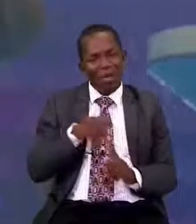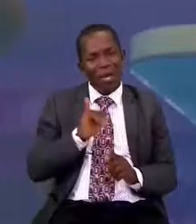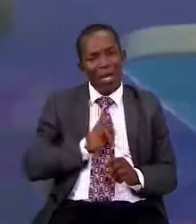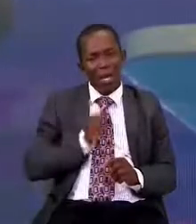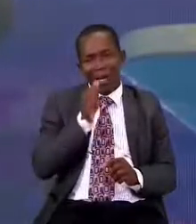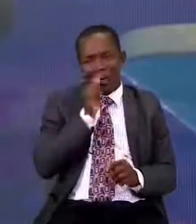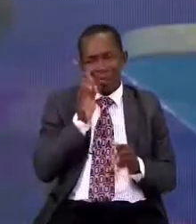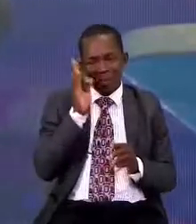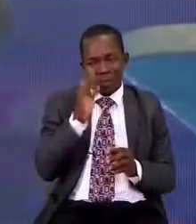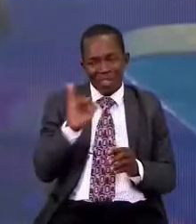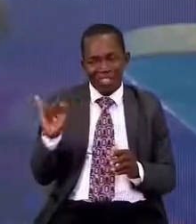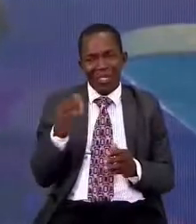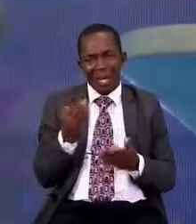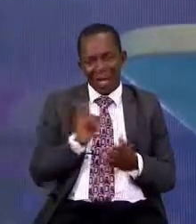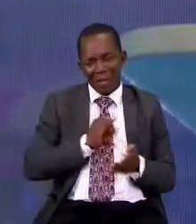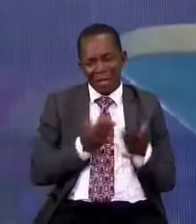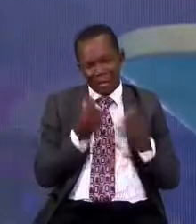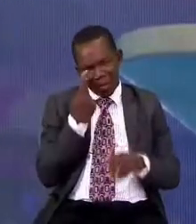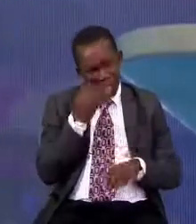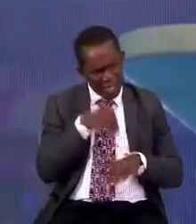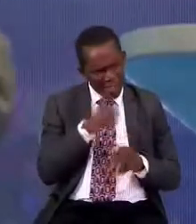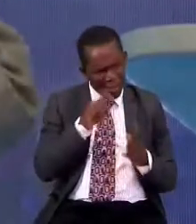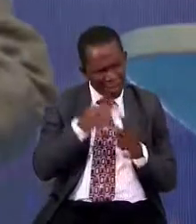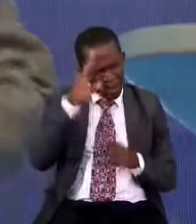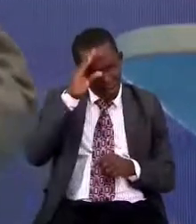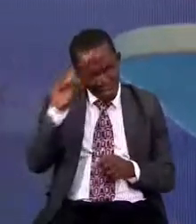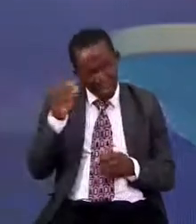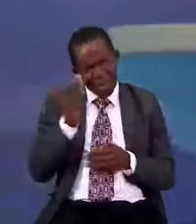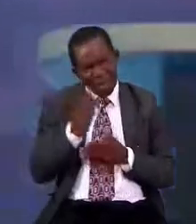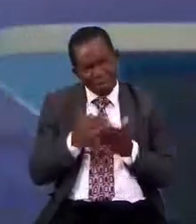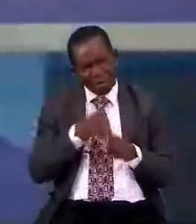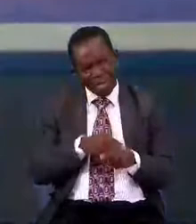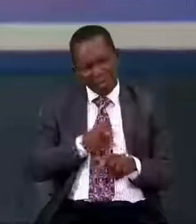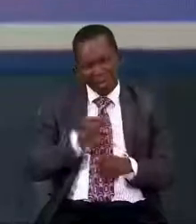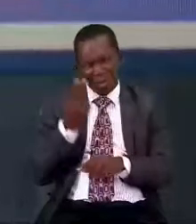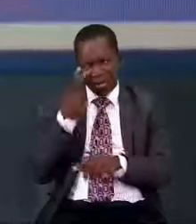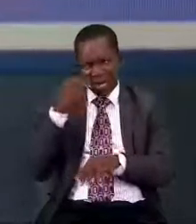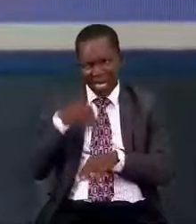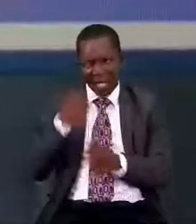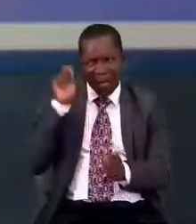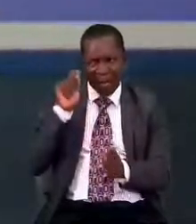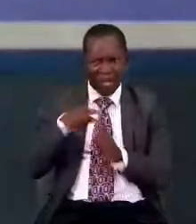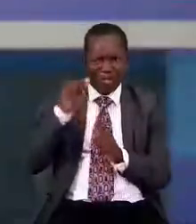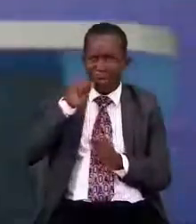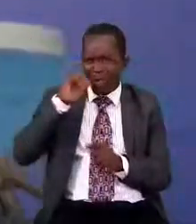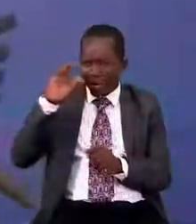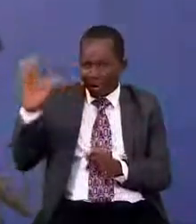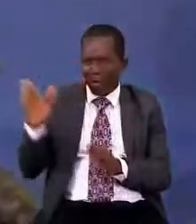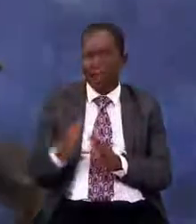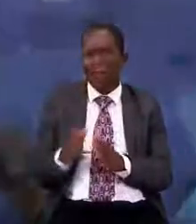particulière, je ne sais pas pourquoi, comme Pierre et Jean, et qui ont fixé les regards sur